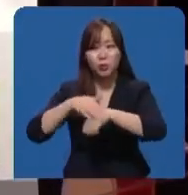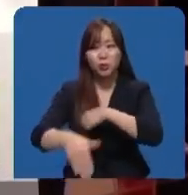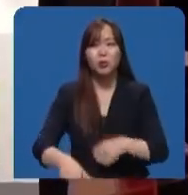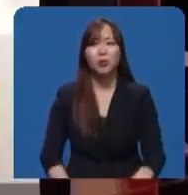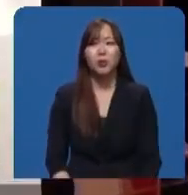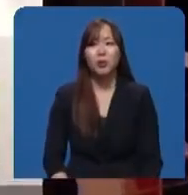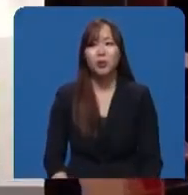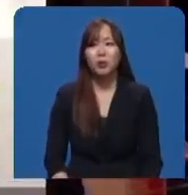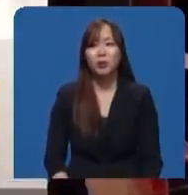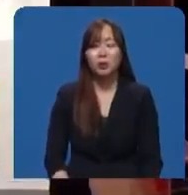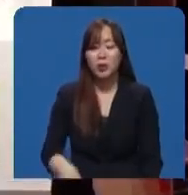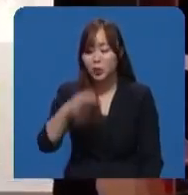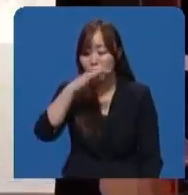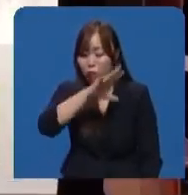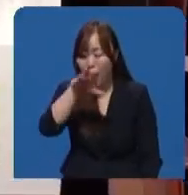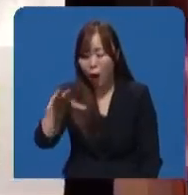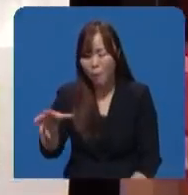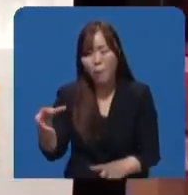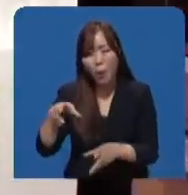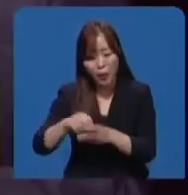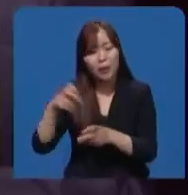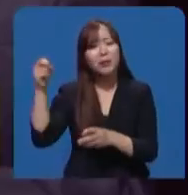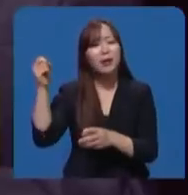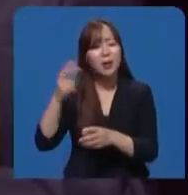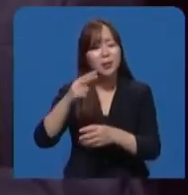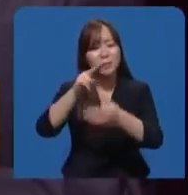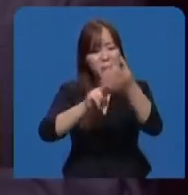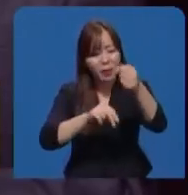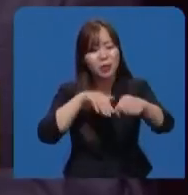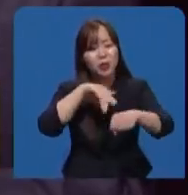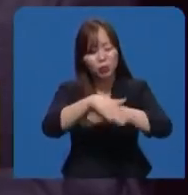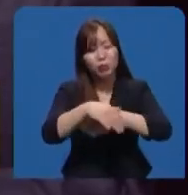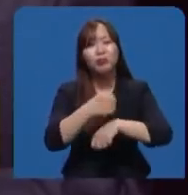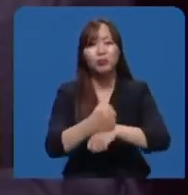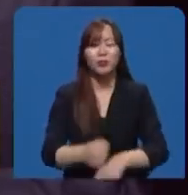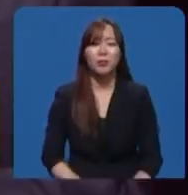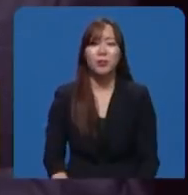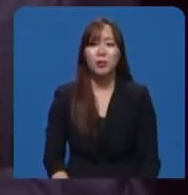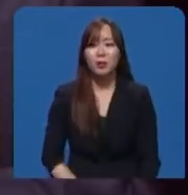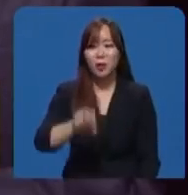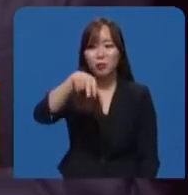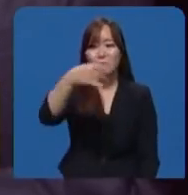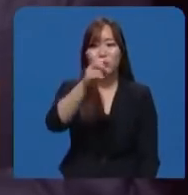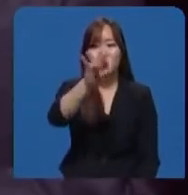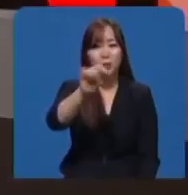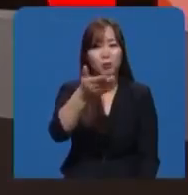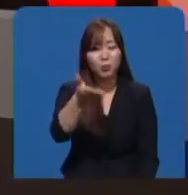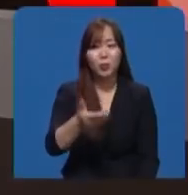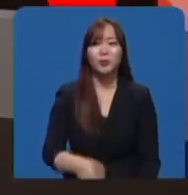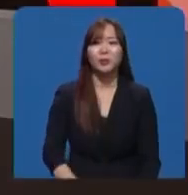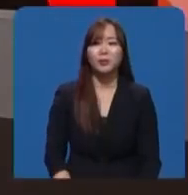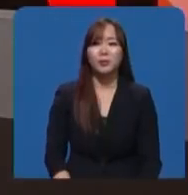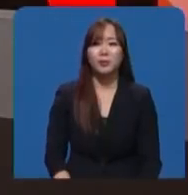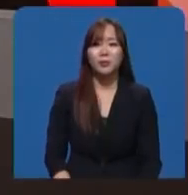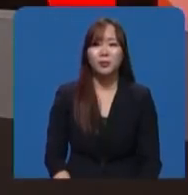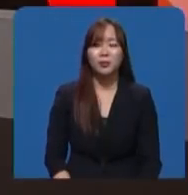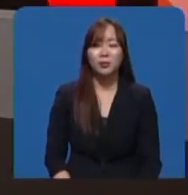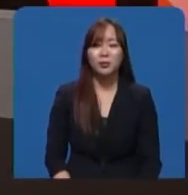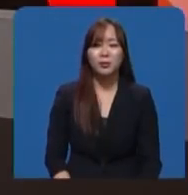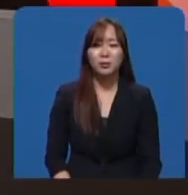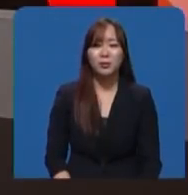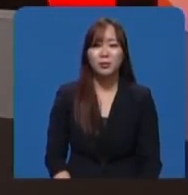부산의 네, 이유를 포함해서 그리고 다시 이제 팔고 그런 식으로 하는 거죠. 네, 이어서 유승민 후보. 네.